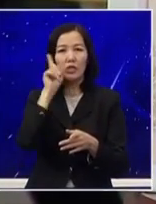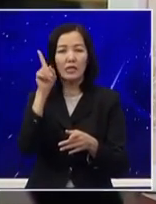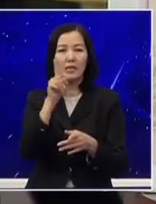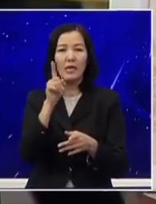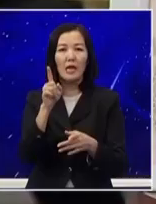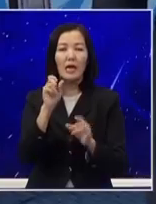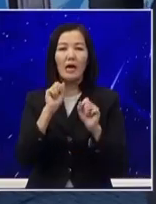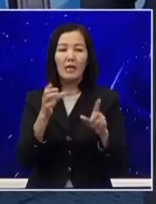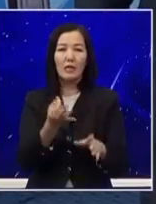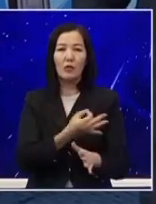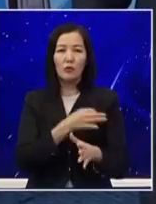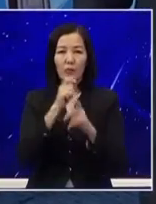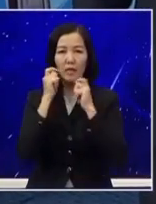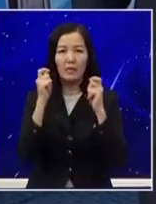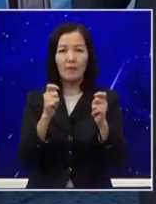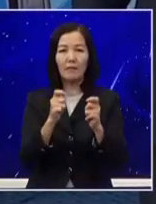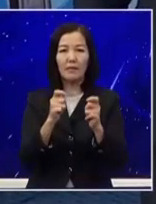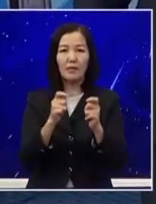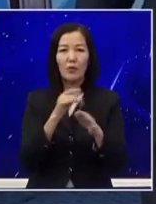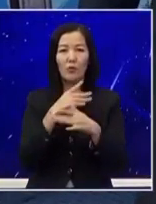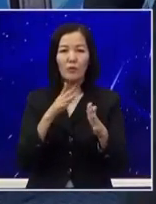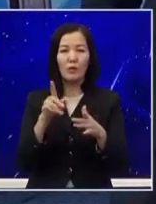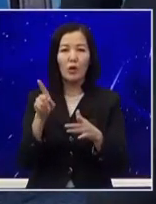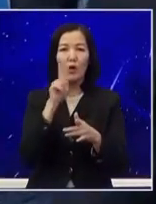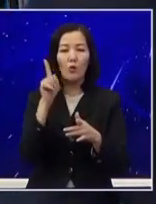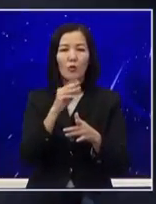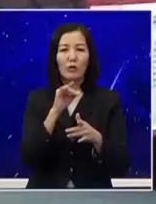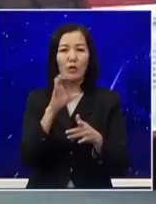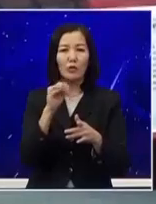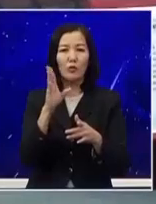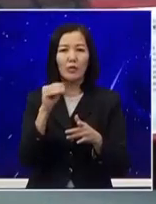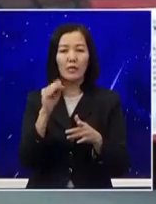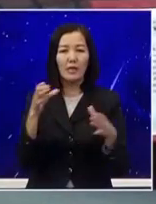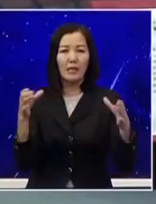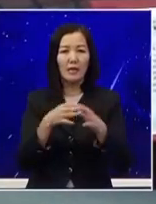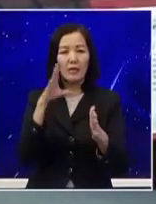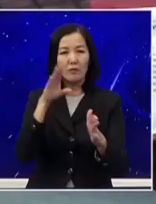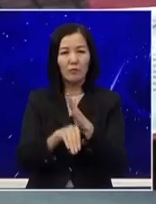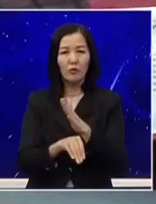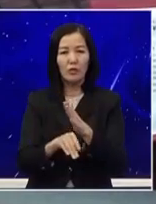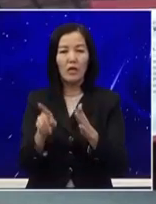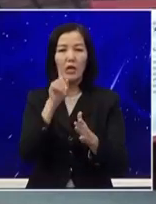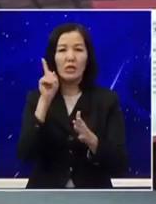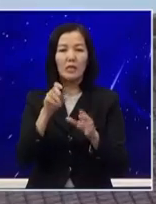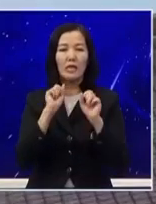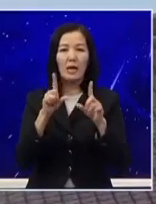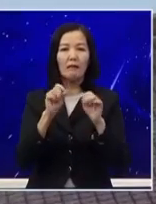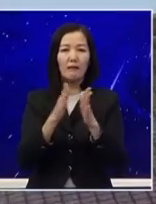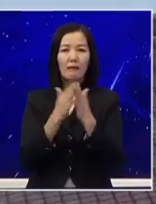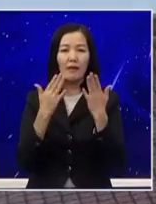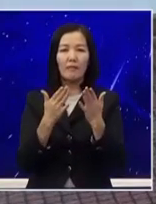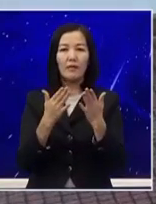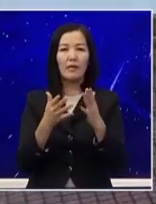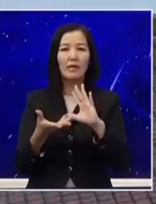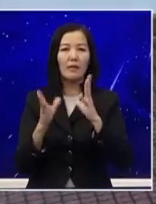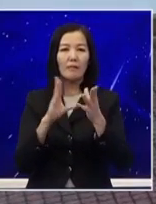төсбелгісі табысталды. Марапатталғандардың дені облыстық Жас Отан жастар қанатының мүшесі. Айта кетсек, жастардың алтын